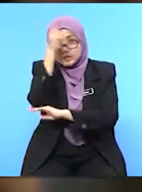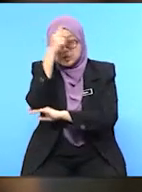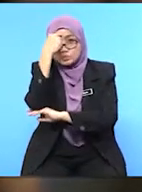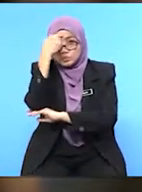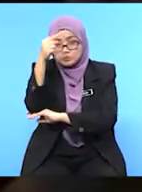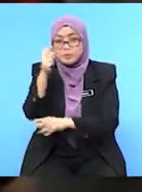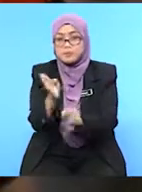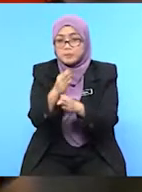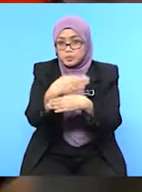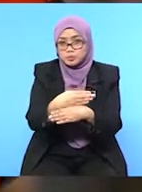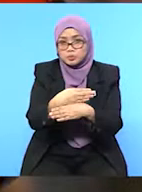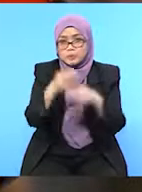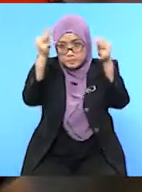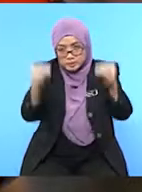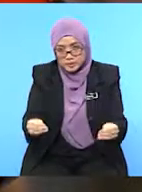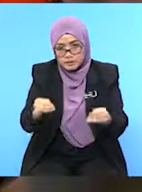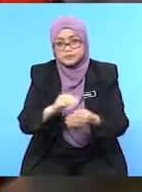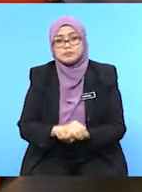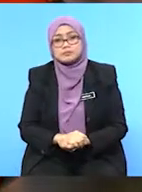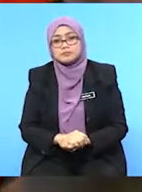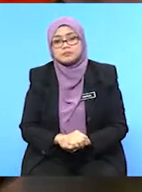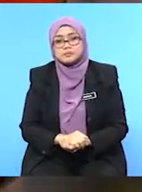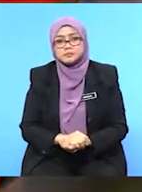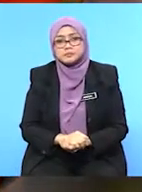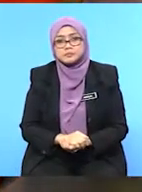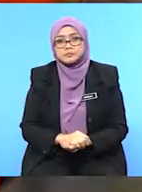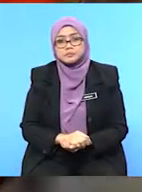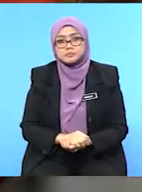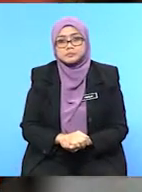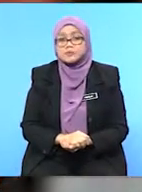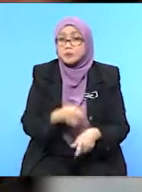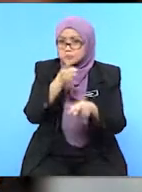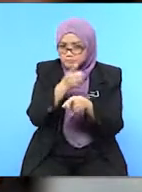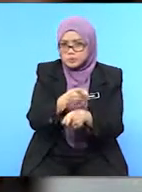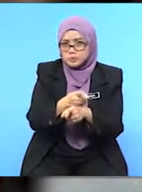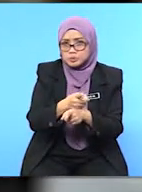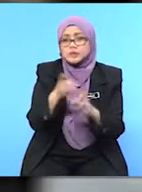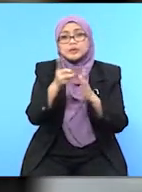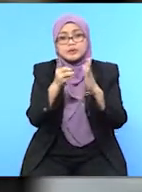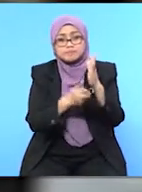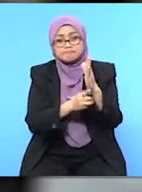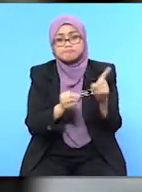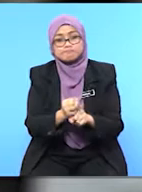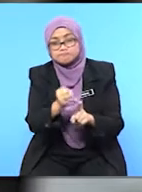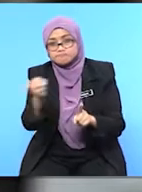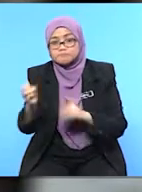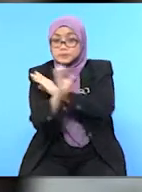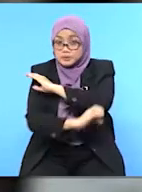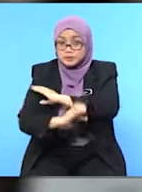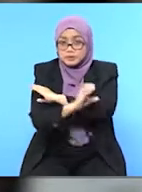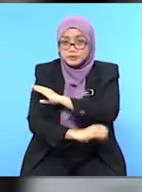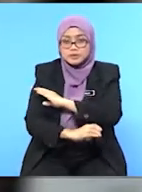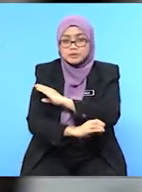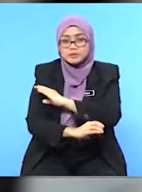perpaduan dalam kalangan masyarakat itu cinta signaling Shanaz Memangnya bentuknya ada sosial negara jugaa